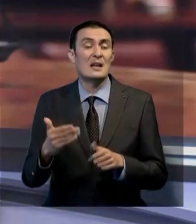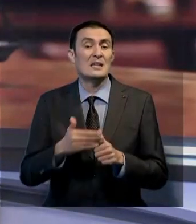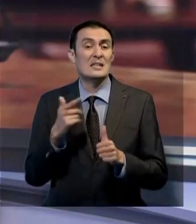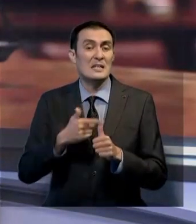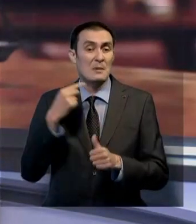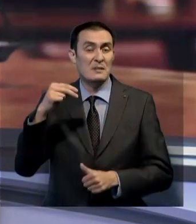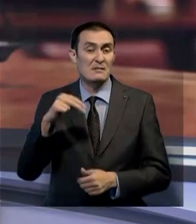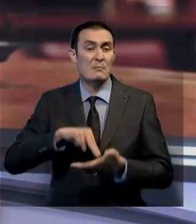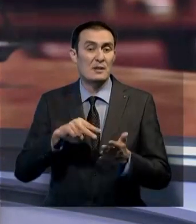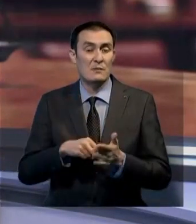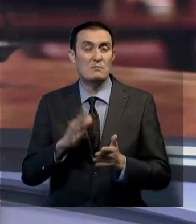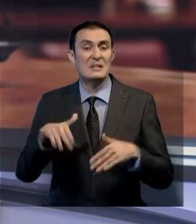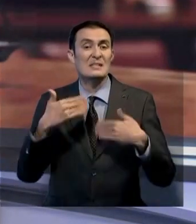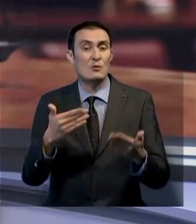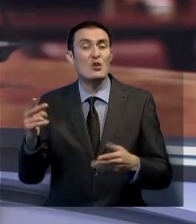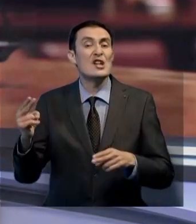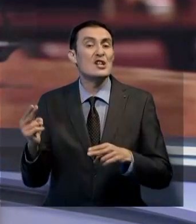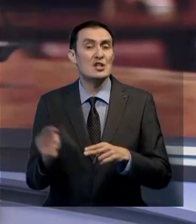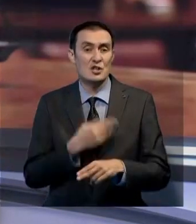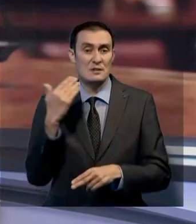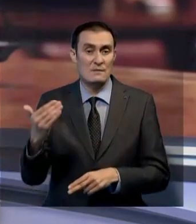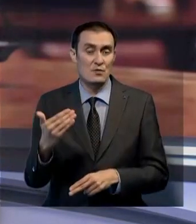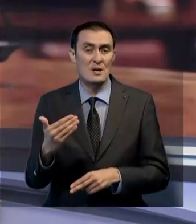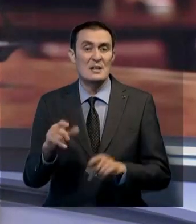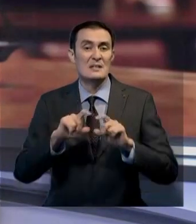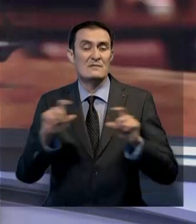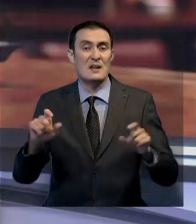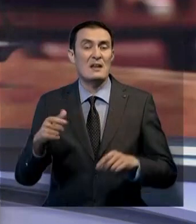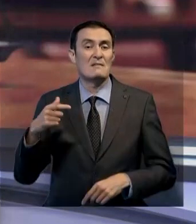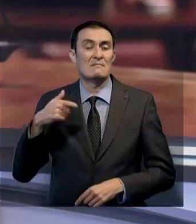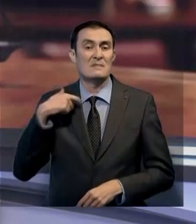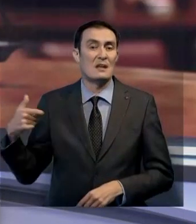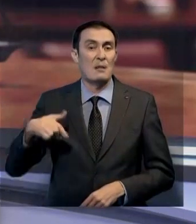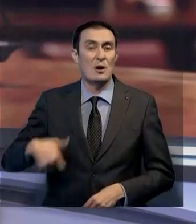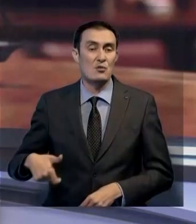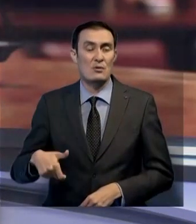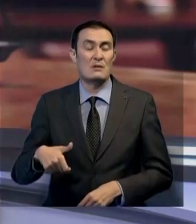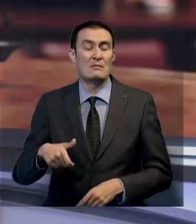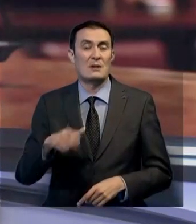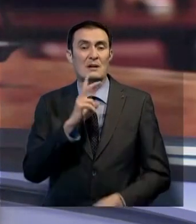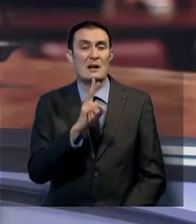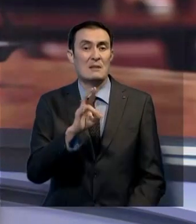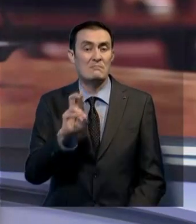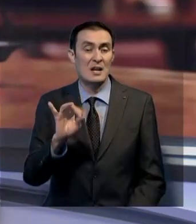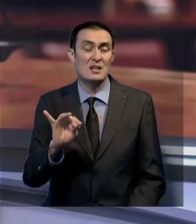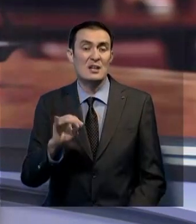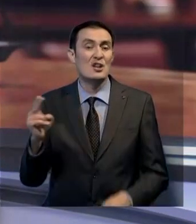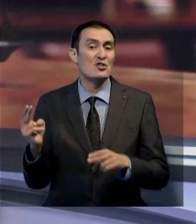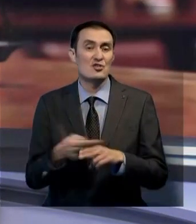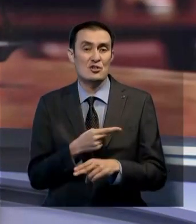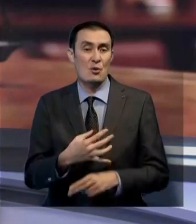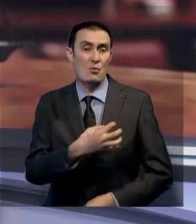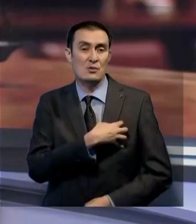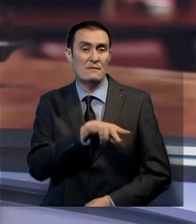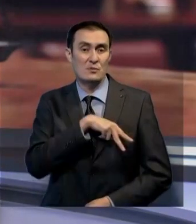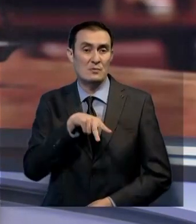президента страны планирует внести представление о лишении Сатыбалдыоглу звания генерал-майора органов национальной безопасности и